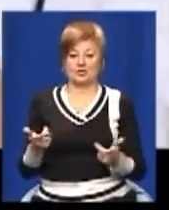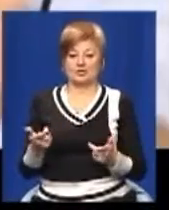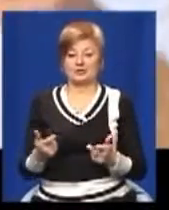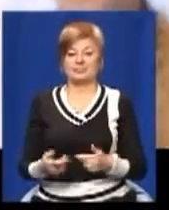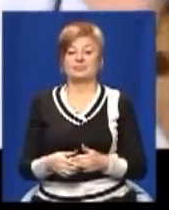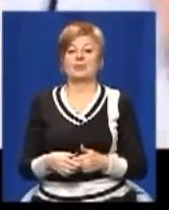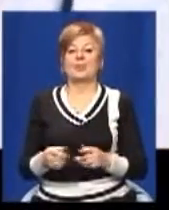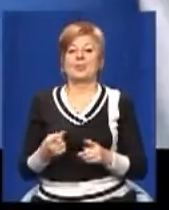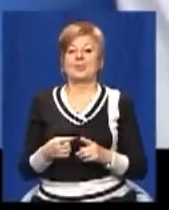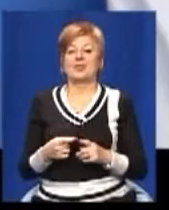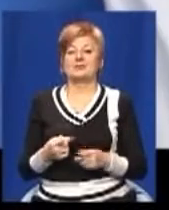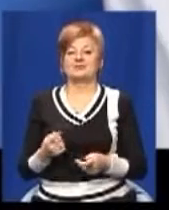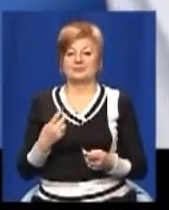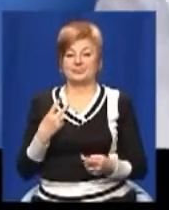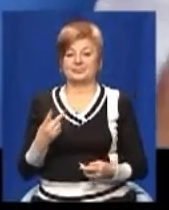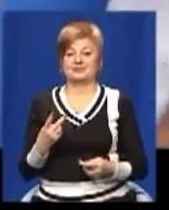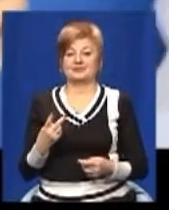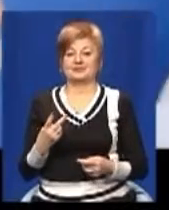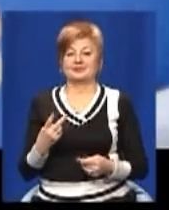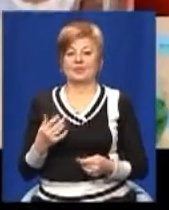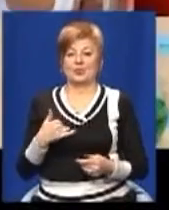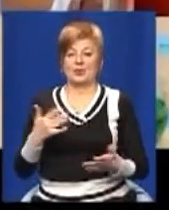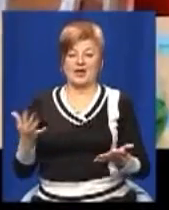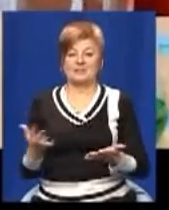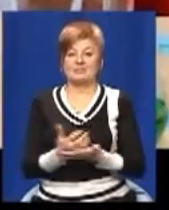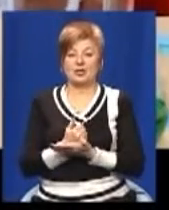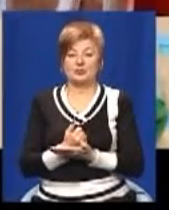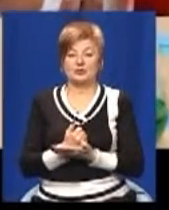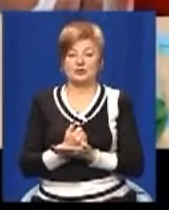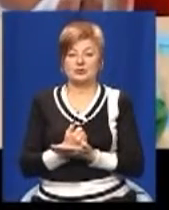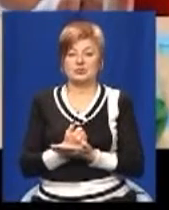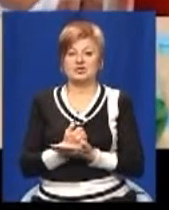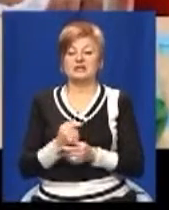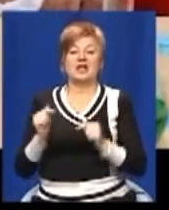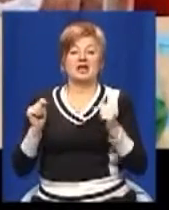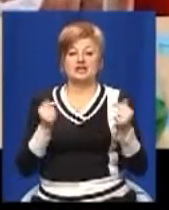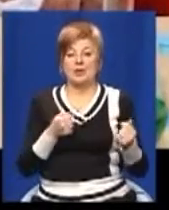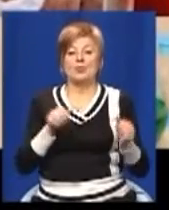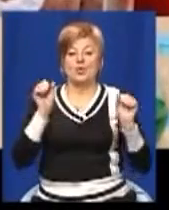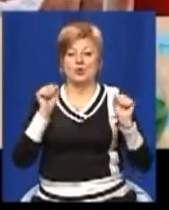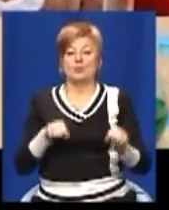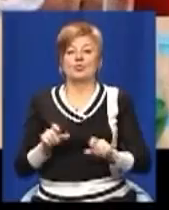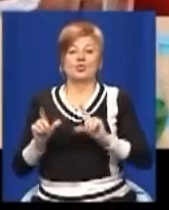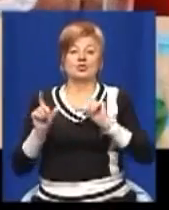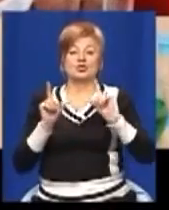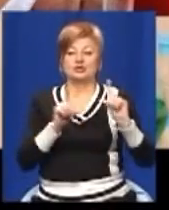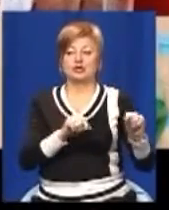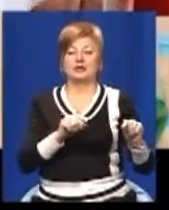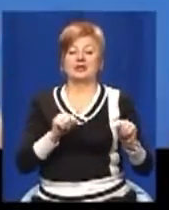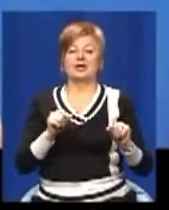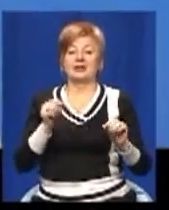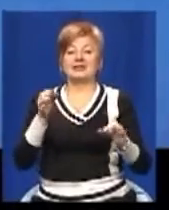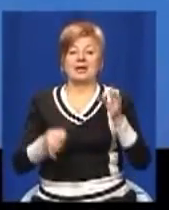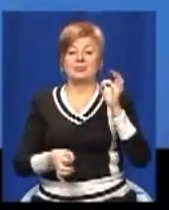Тримайте. Тримайте вище. Бачите, у нас все вийшло. Справжній шампур. Можна їхати на пікнік. Справжній